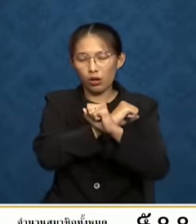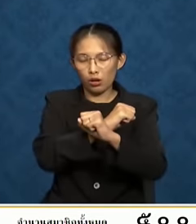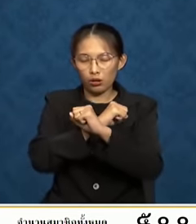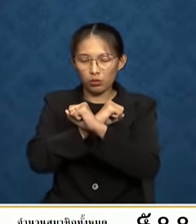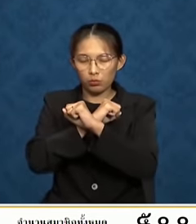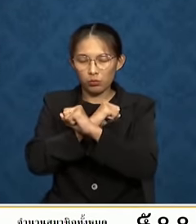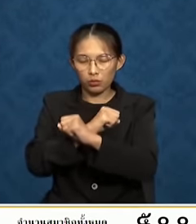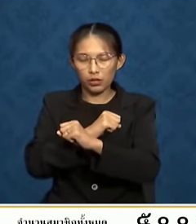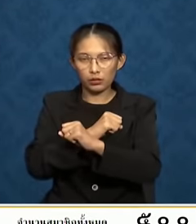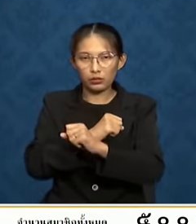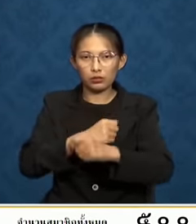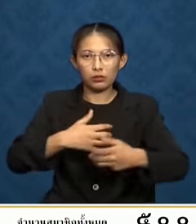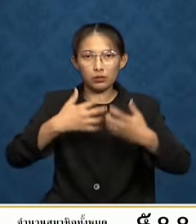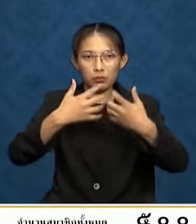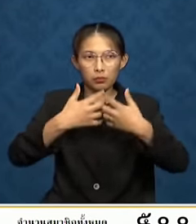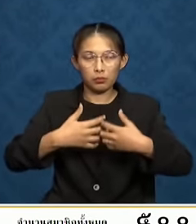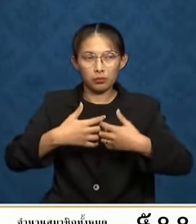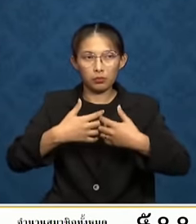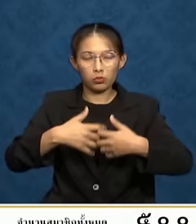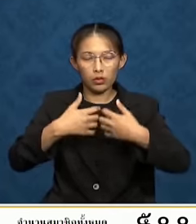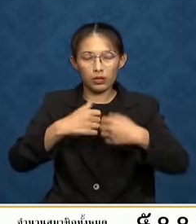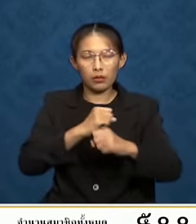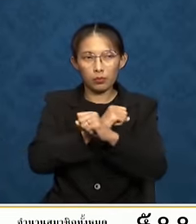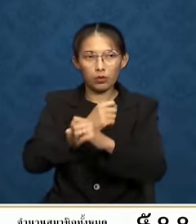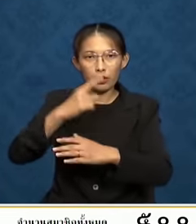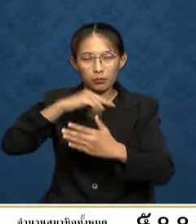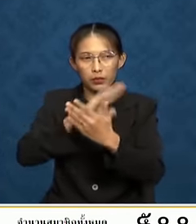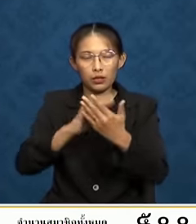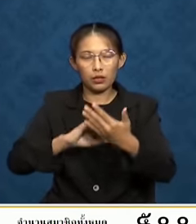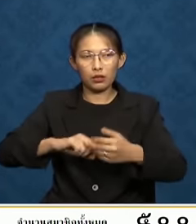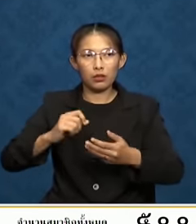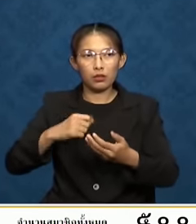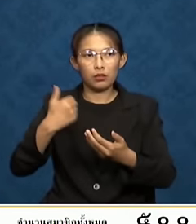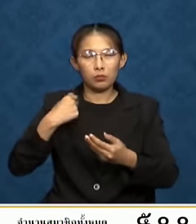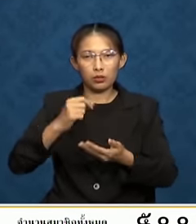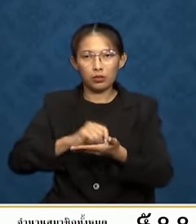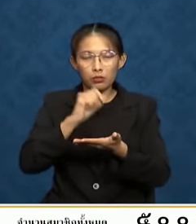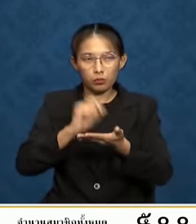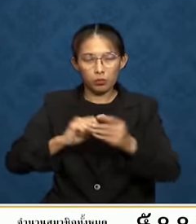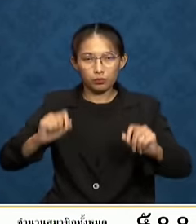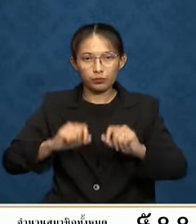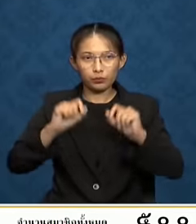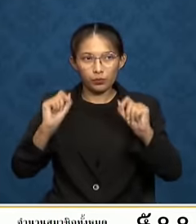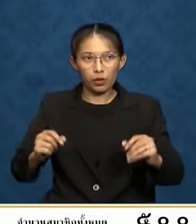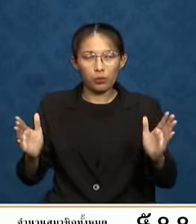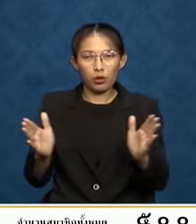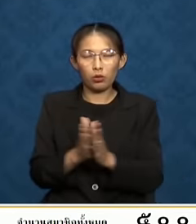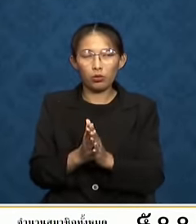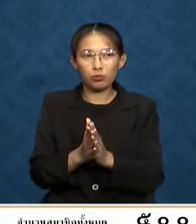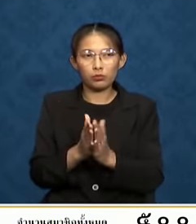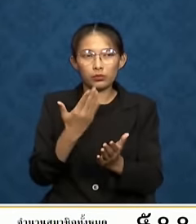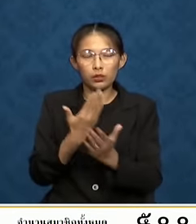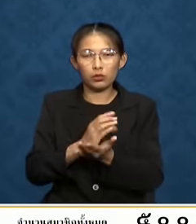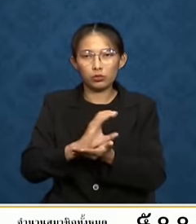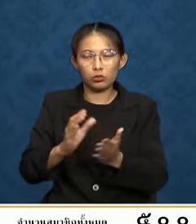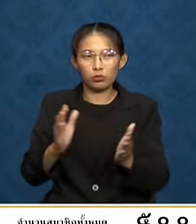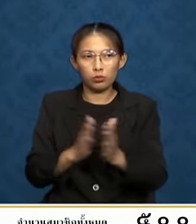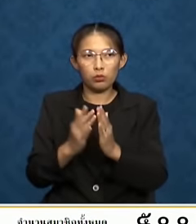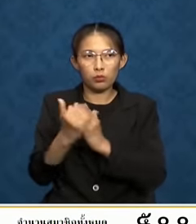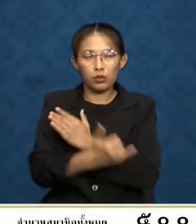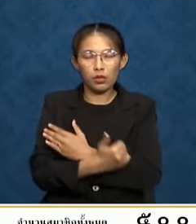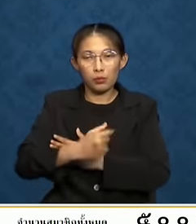tdiเนี่ยกำลังจะลงนามจอยเนอร์คือร่วมลงทุนกับบริษัทต่างชาติและ